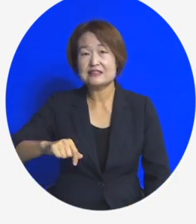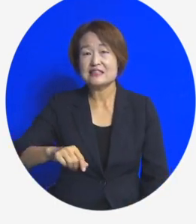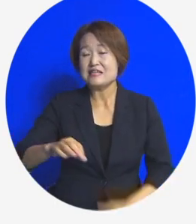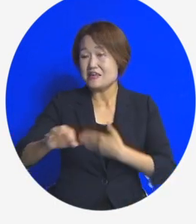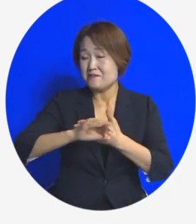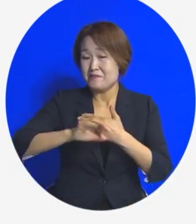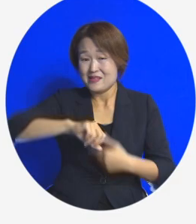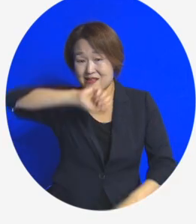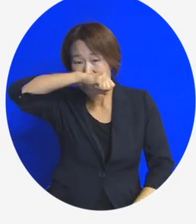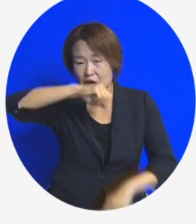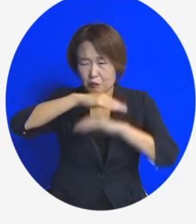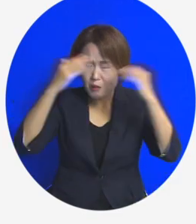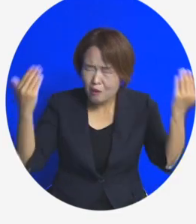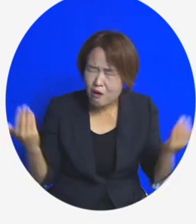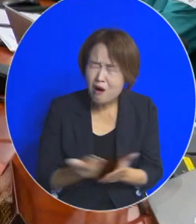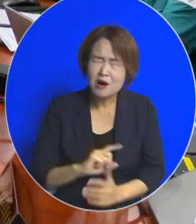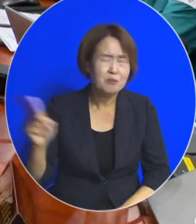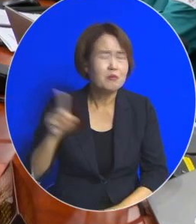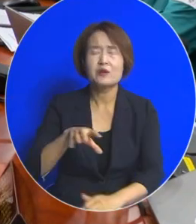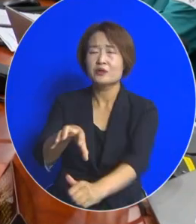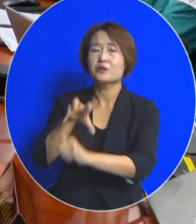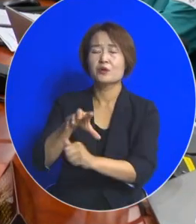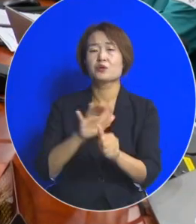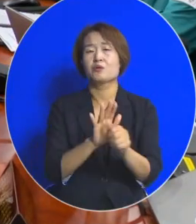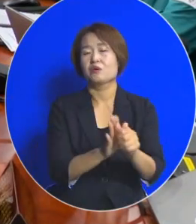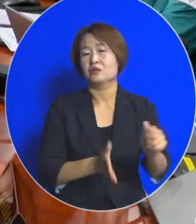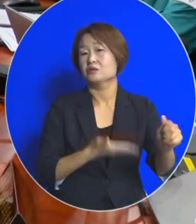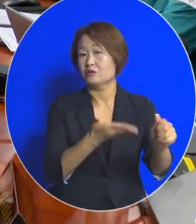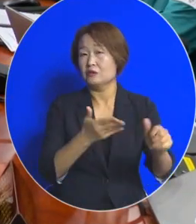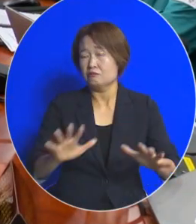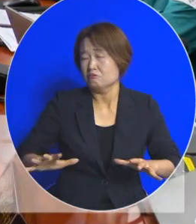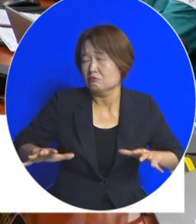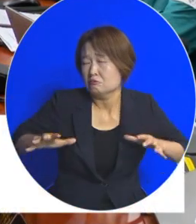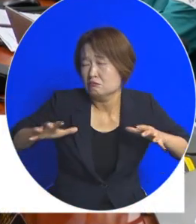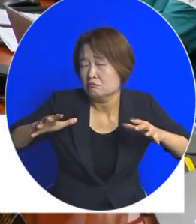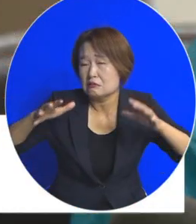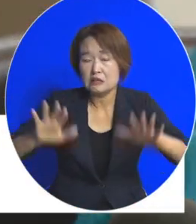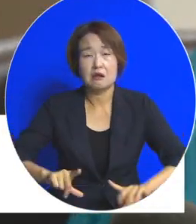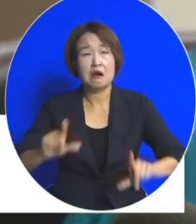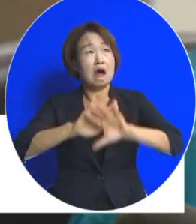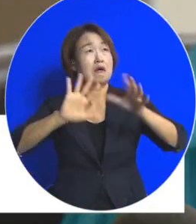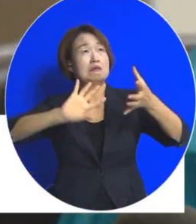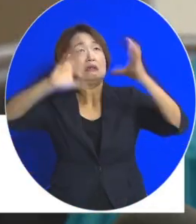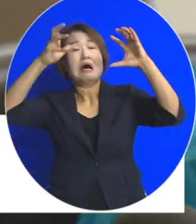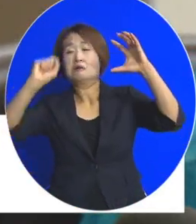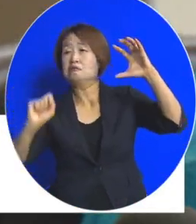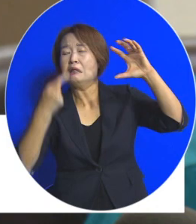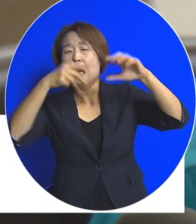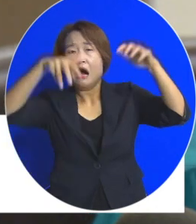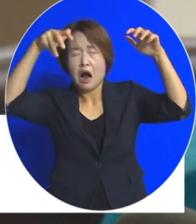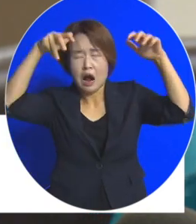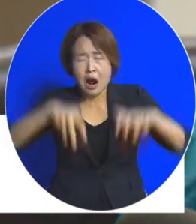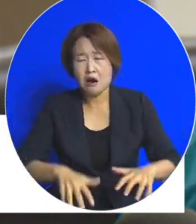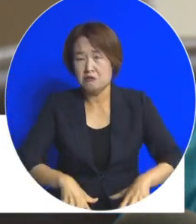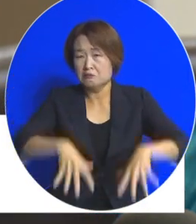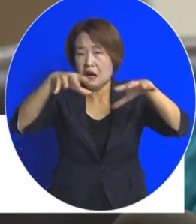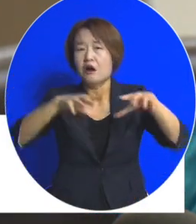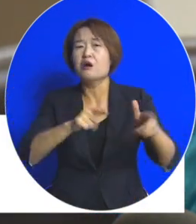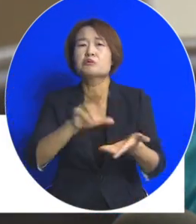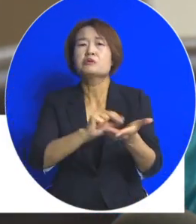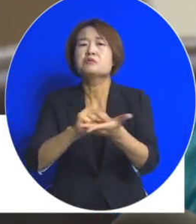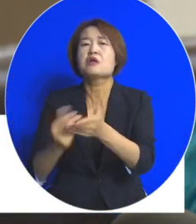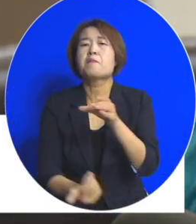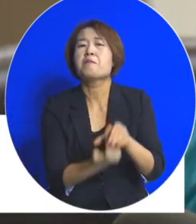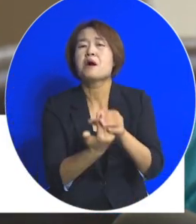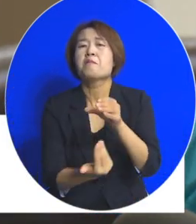모두 동원하겠다고 밝혔습니다 윤 대통령은 전 세계적으로 기후변화로 인한 천재지변 양상이 극단적으로 나타나고